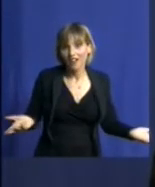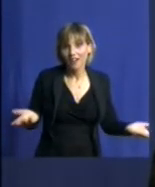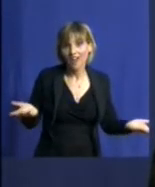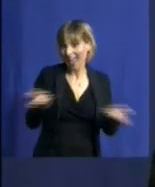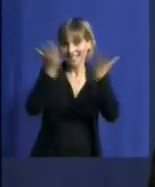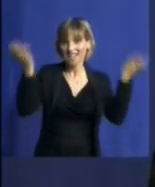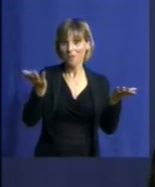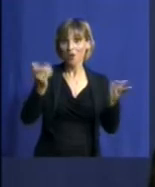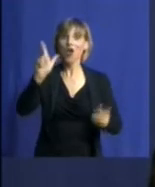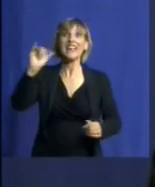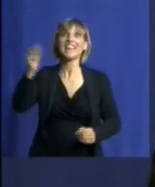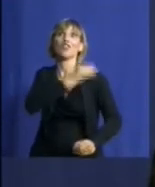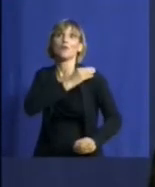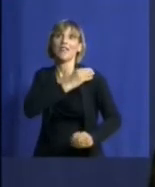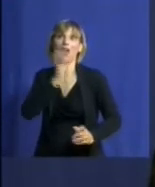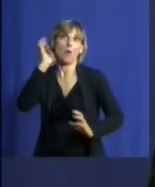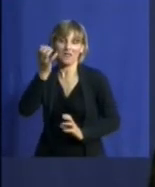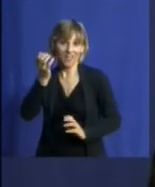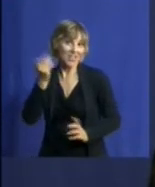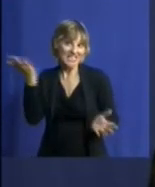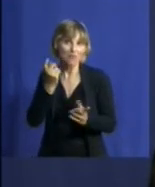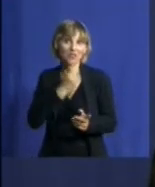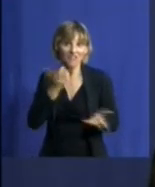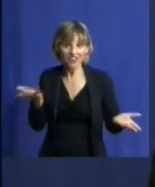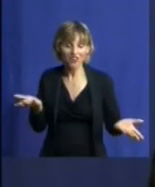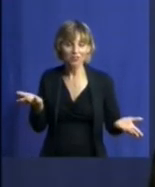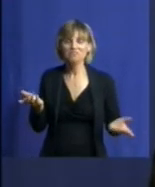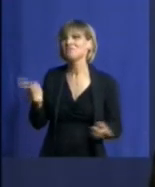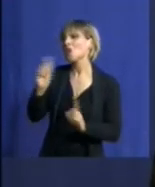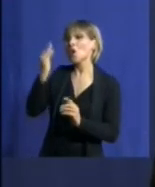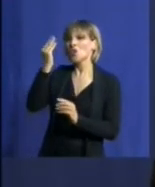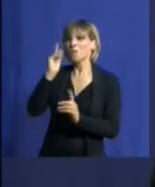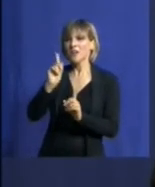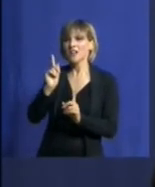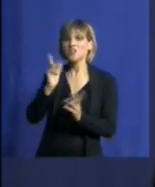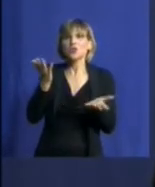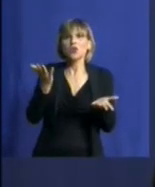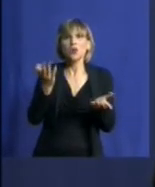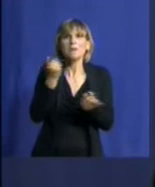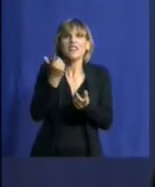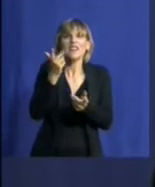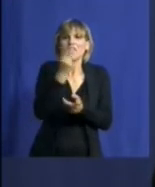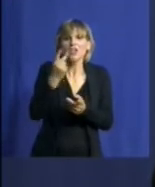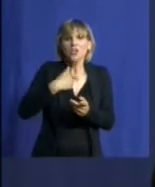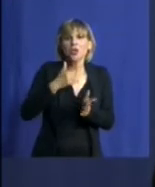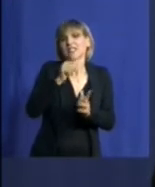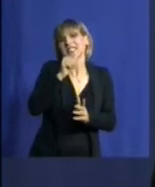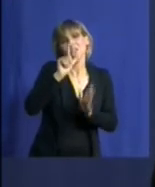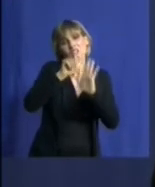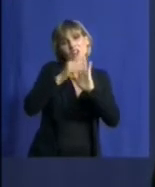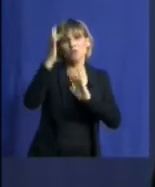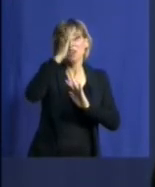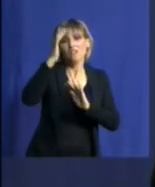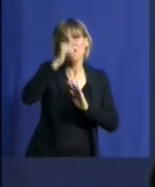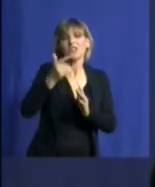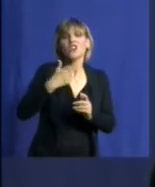A Lia non fare domande complicate. Potrebbe essere un difetto? No. No, non credo perché mi prendo il mio tempo per rispondere. Cioè, forse è un